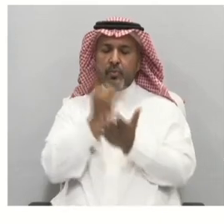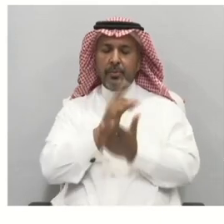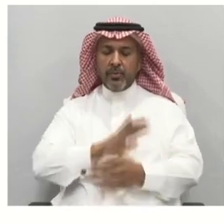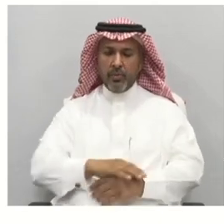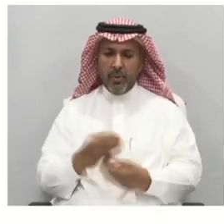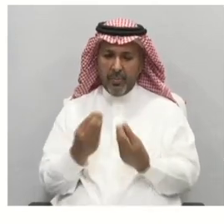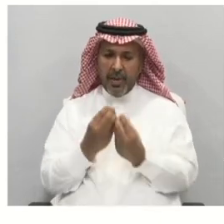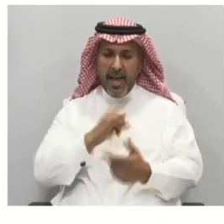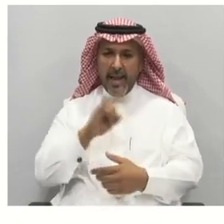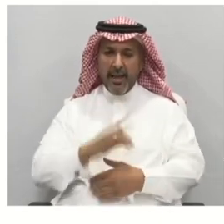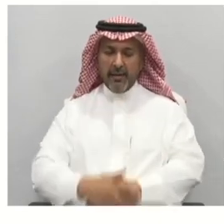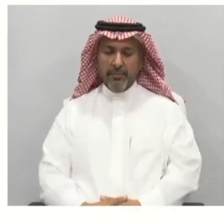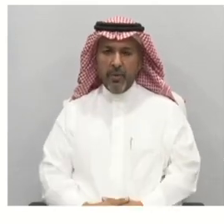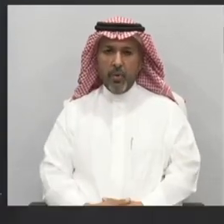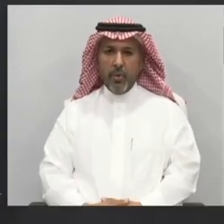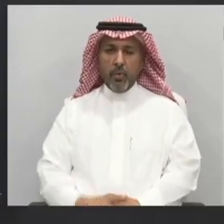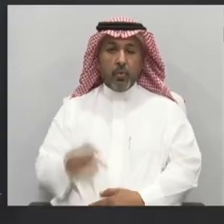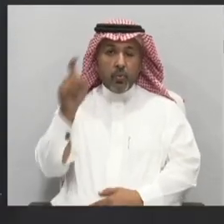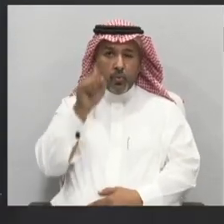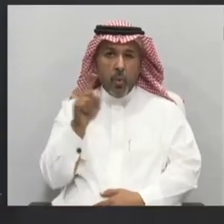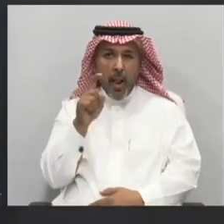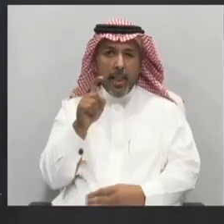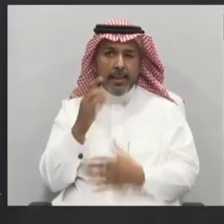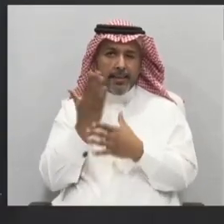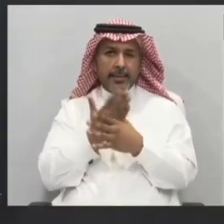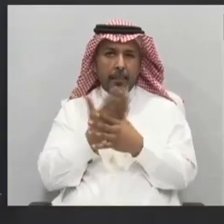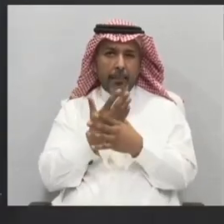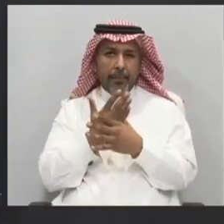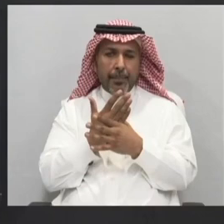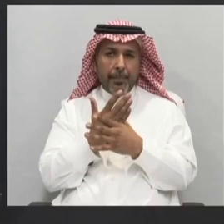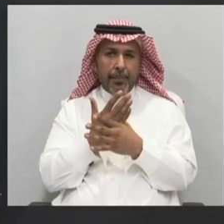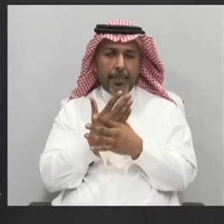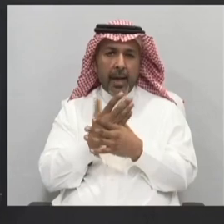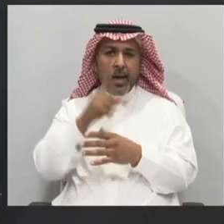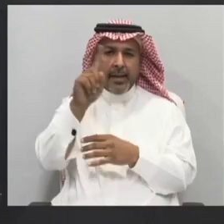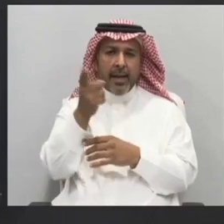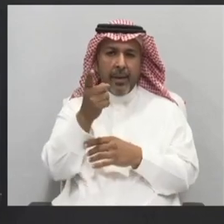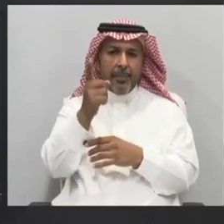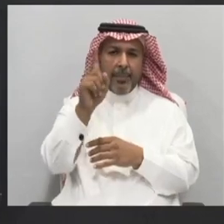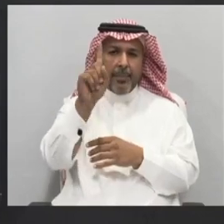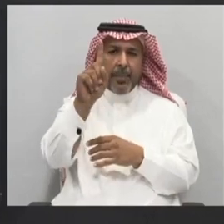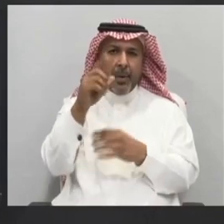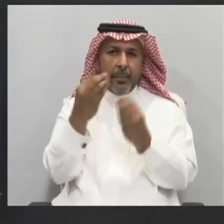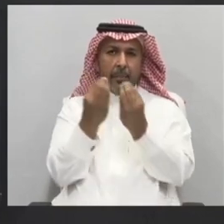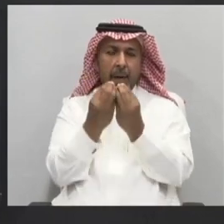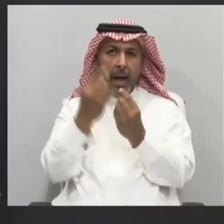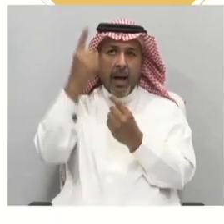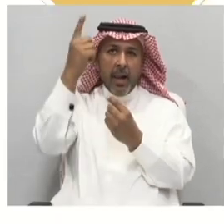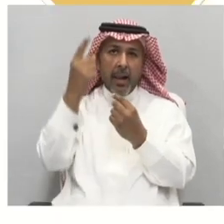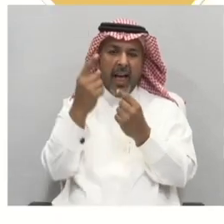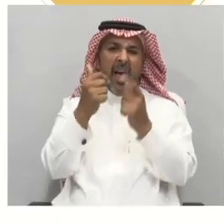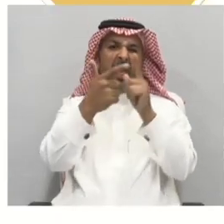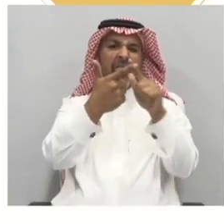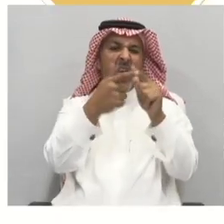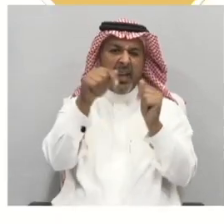من اله وذكرنا لسببين وقلنا السبب الاول ذكرنا لكم ان يستقل